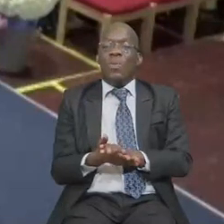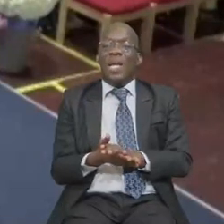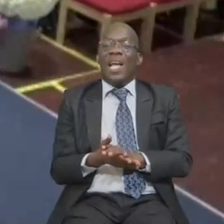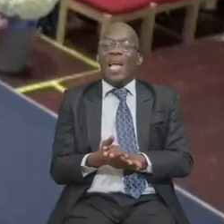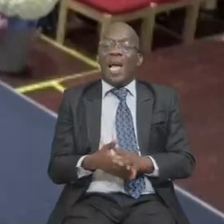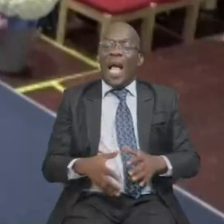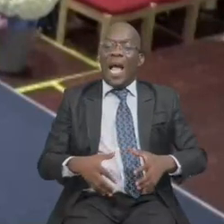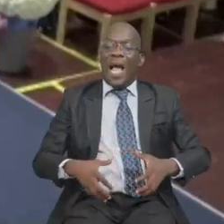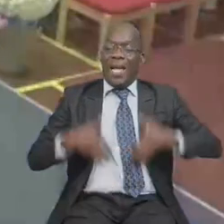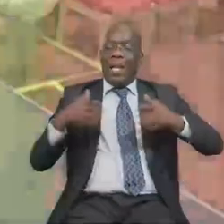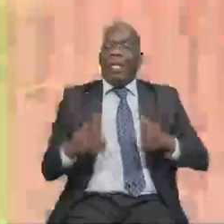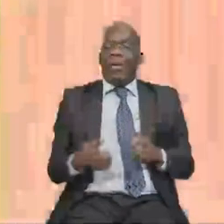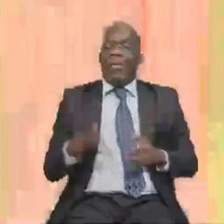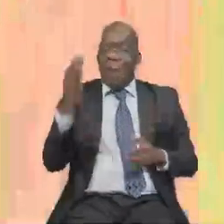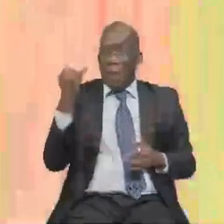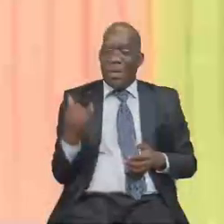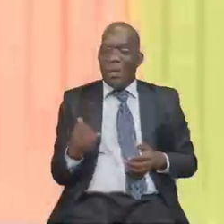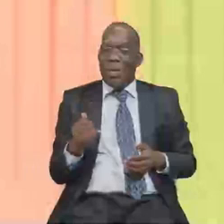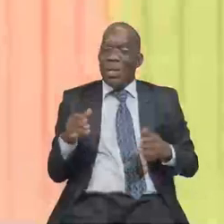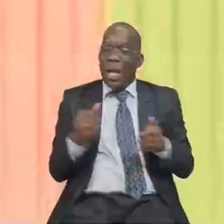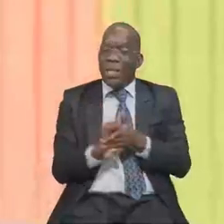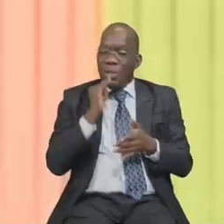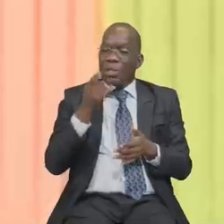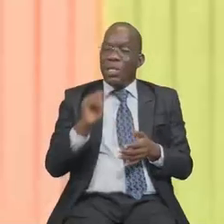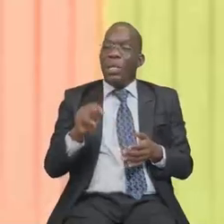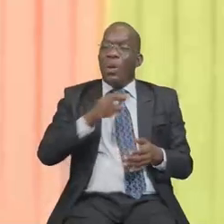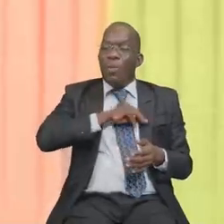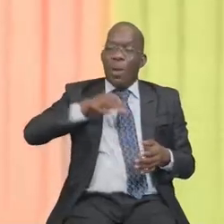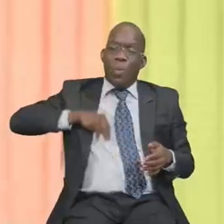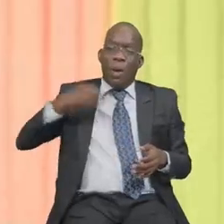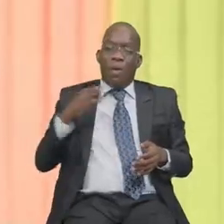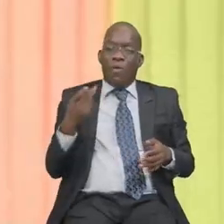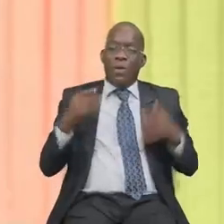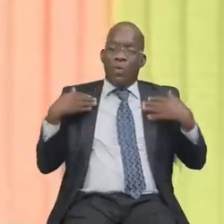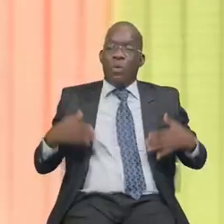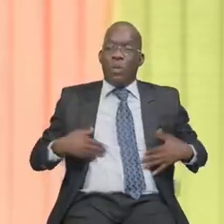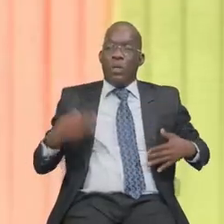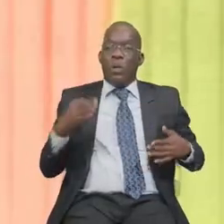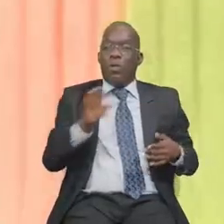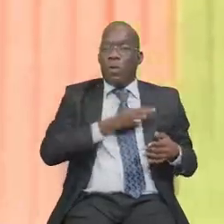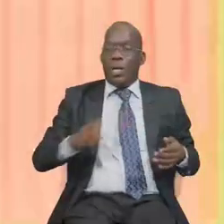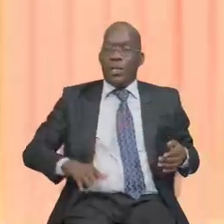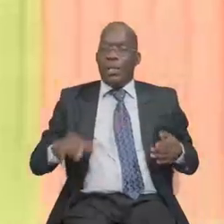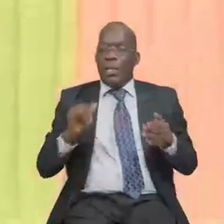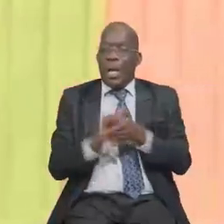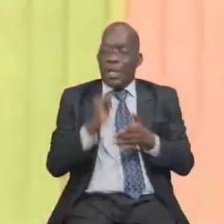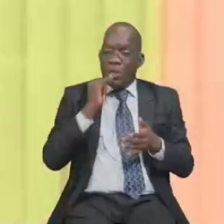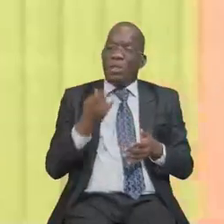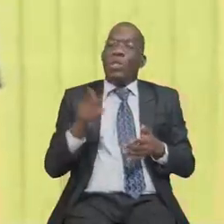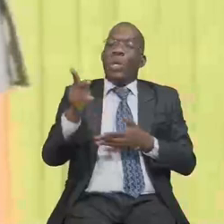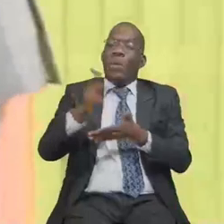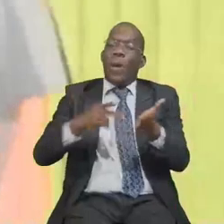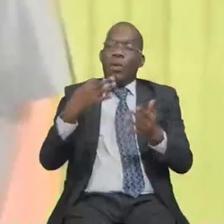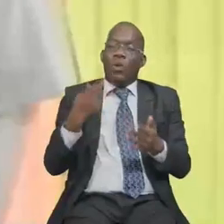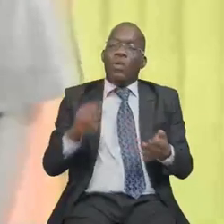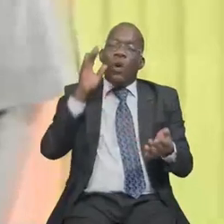gagnons? Ça, c'est un membre du corps de Christ. Elle fait partie de l'épouse de Christ. Et au lieu de les aider